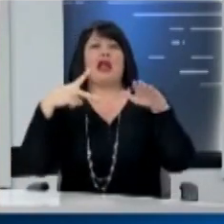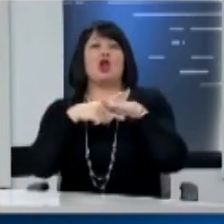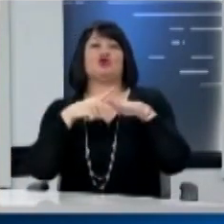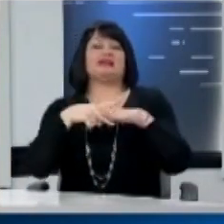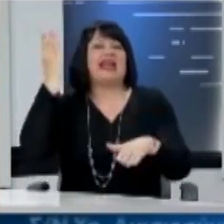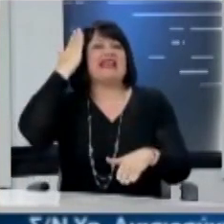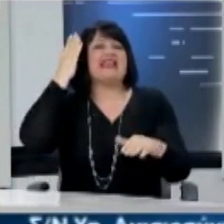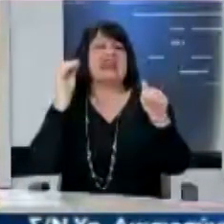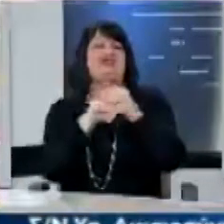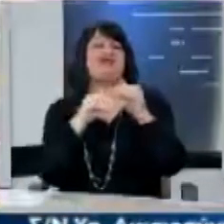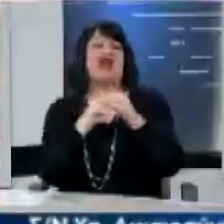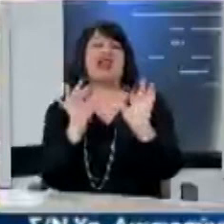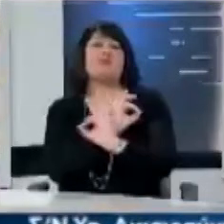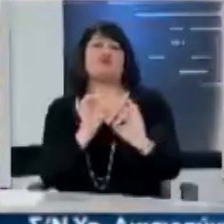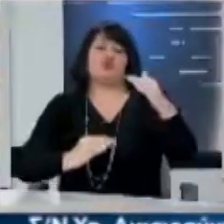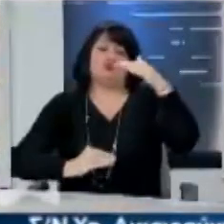κεφαλαίων.